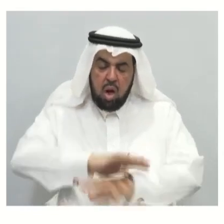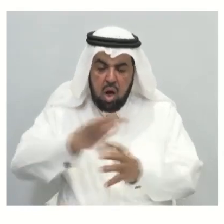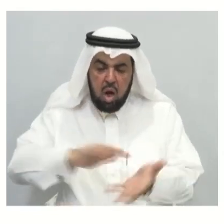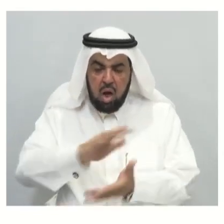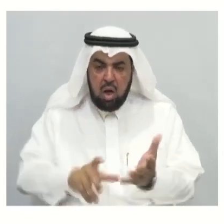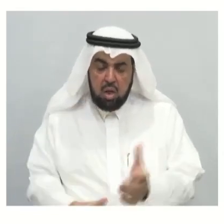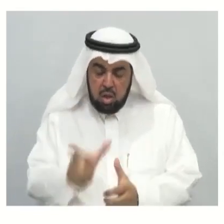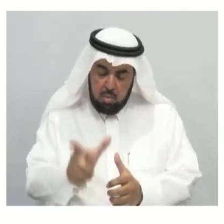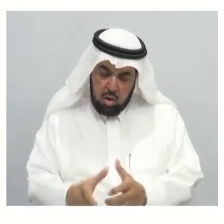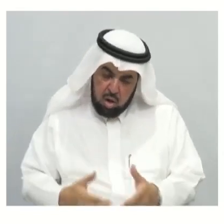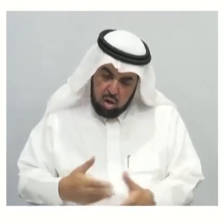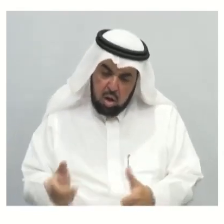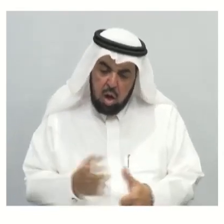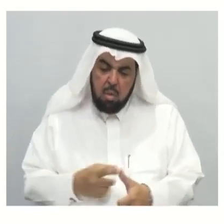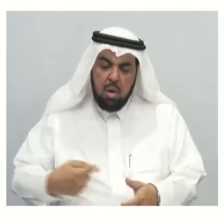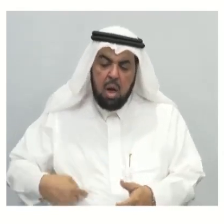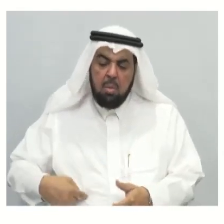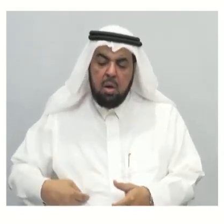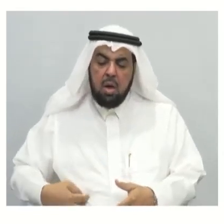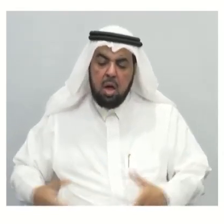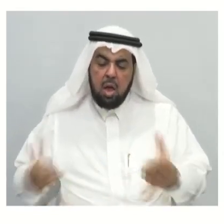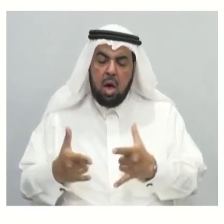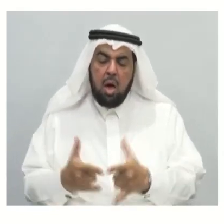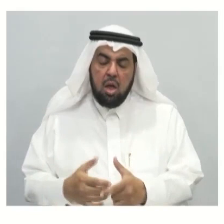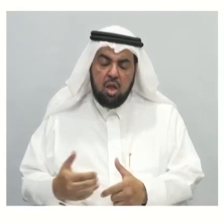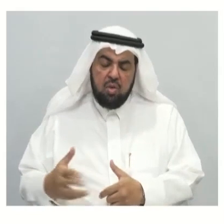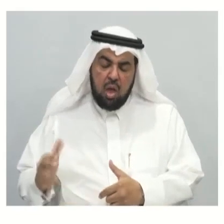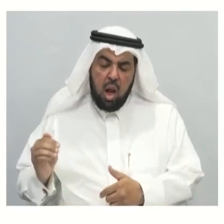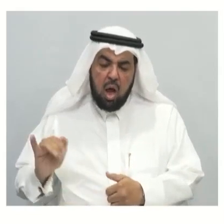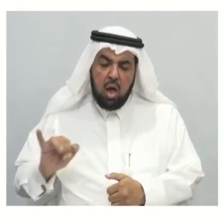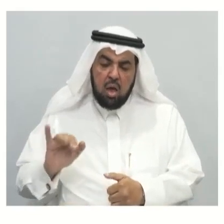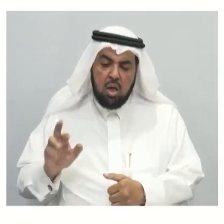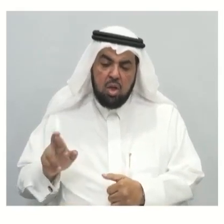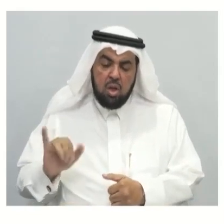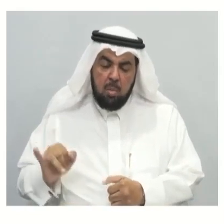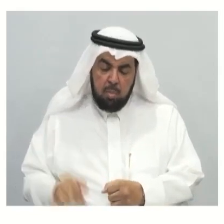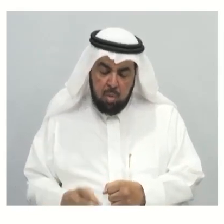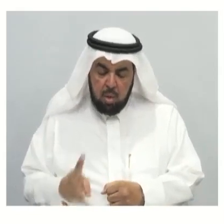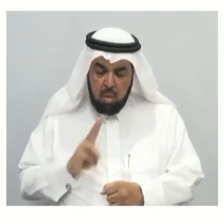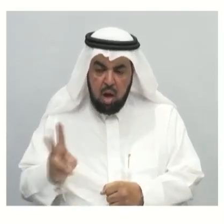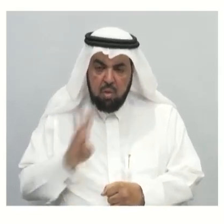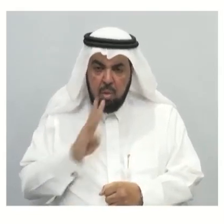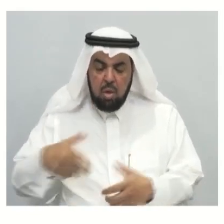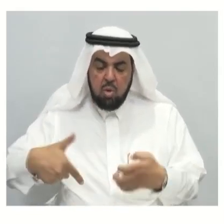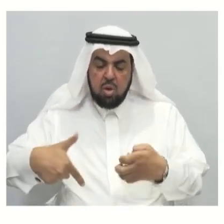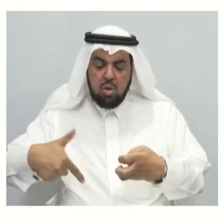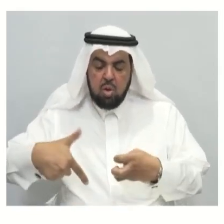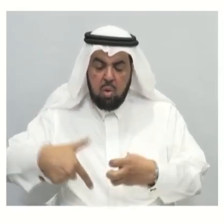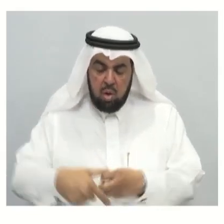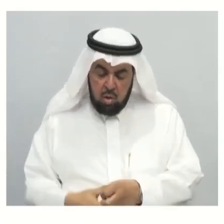عن انطلاق عمليات عاصفه الحزم في عام 1436 هجريا